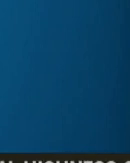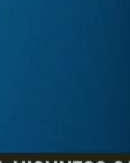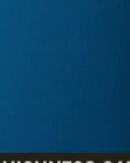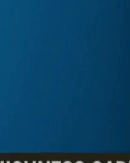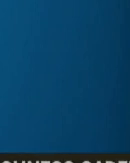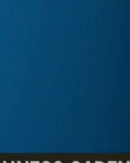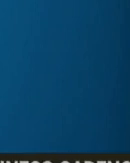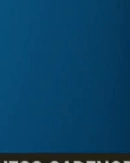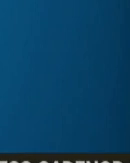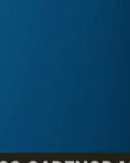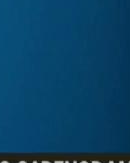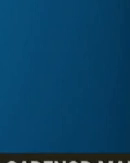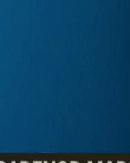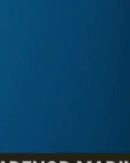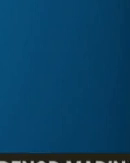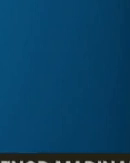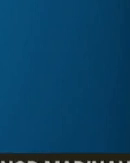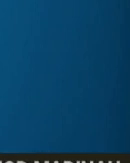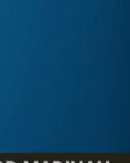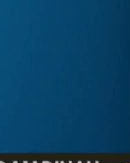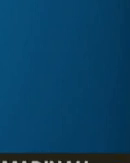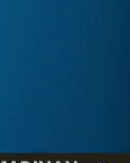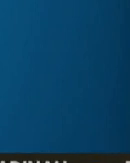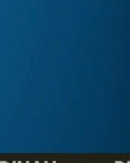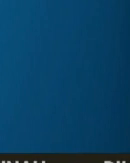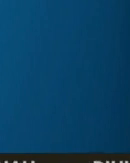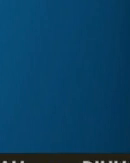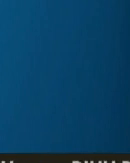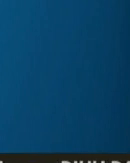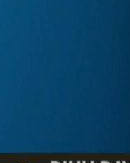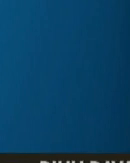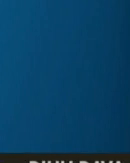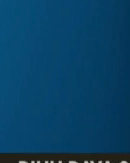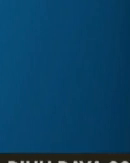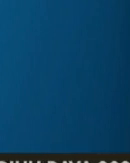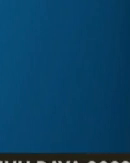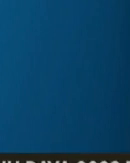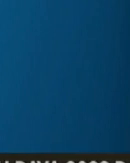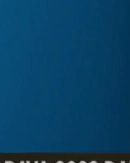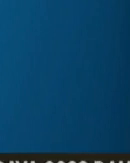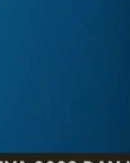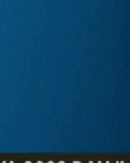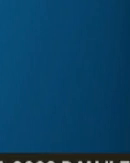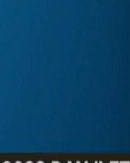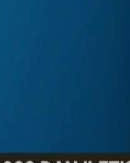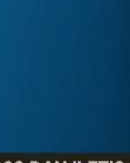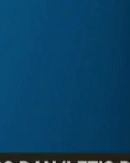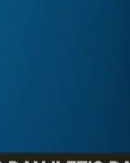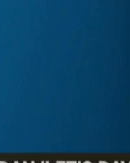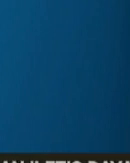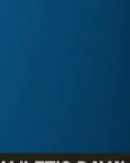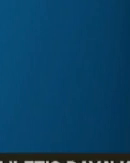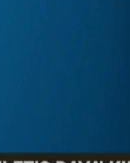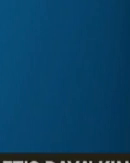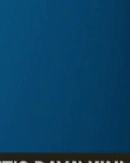turun temurun Kaih beauty dilepati dicemari siput cermin bahan pencemar dalam produk berkenaan boleh mengakibatkan